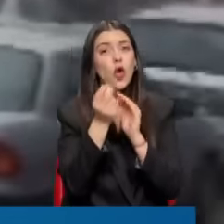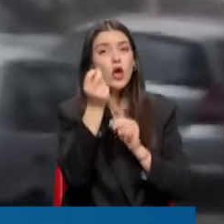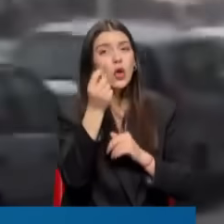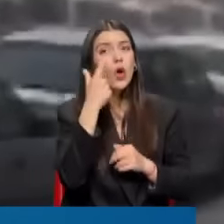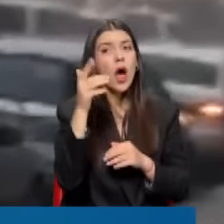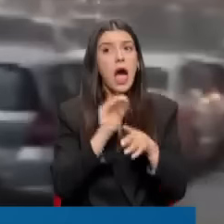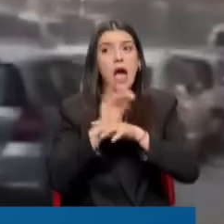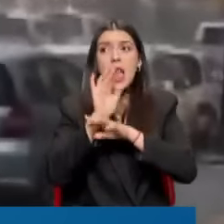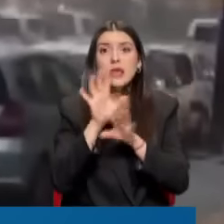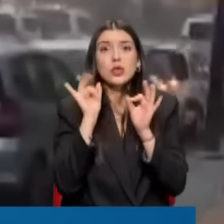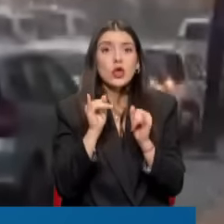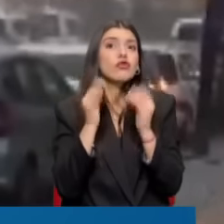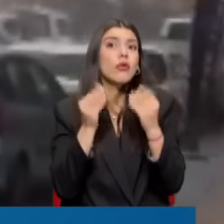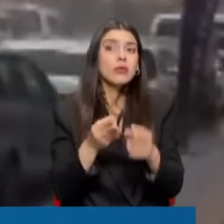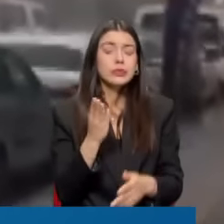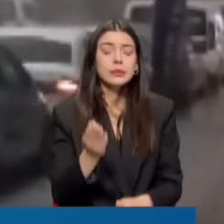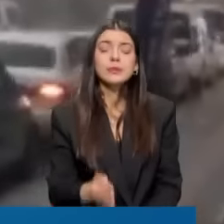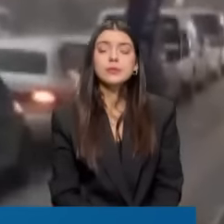olumsuz etkiledi